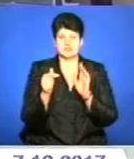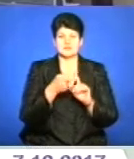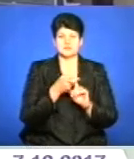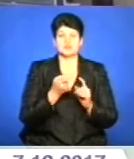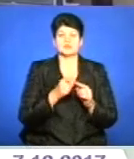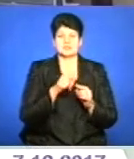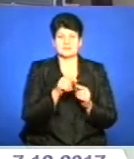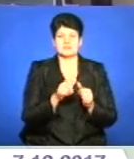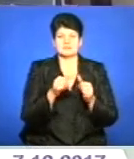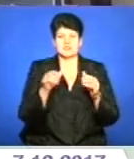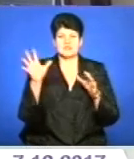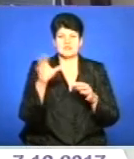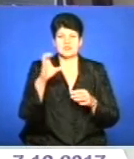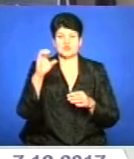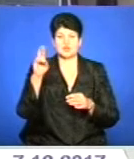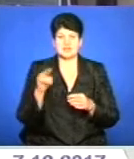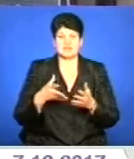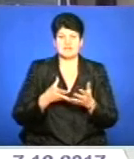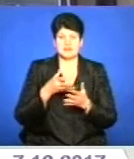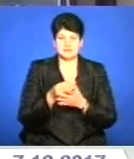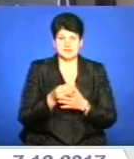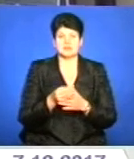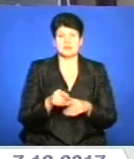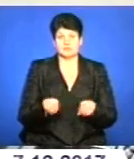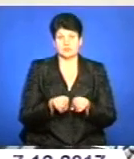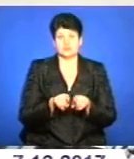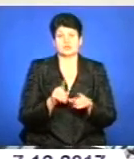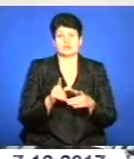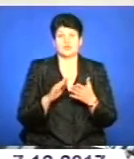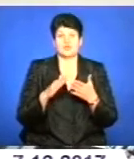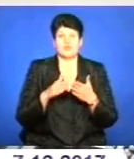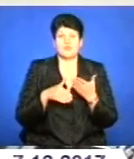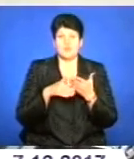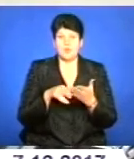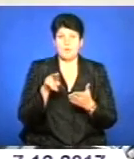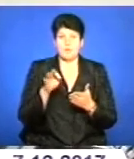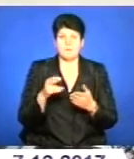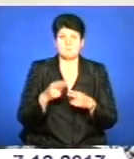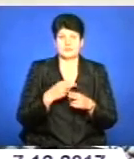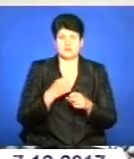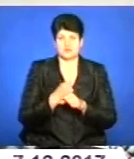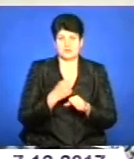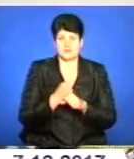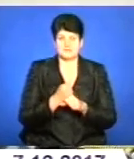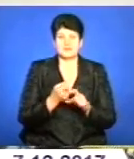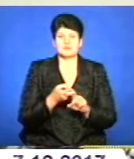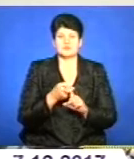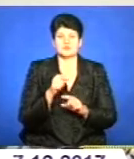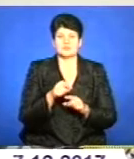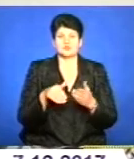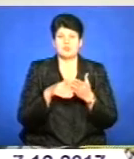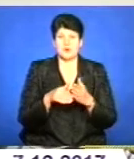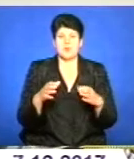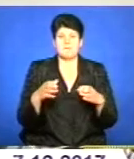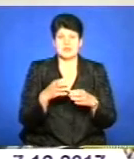цим збільшили і всі соціальні виплати, зокрема допомогу для безробітних. У зв'язку з тим, що допомога по безробіттю обмежується